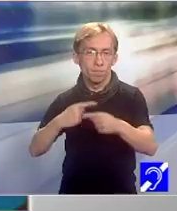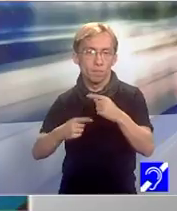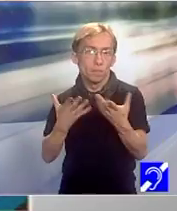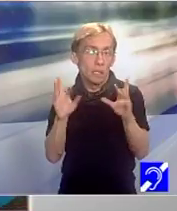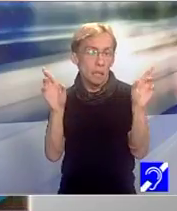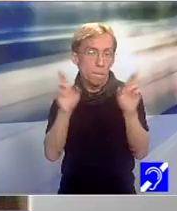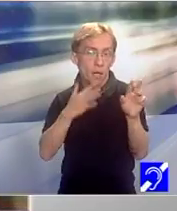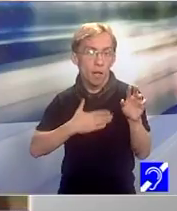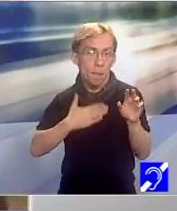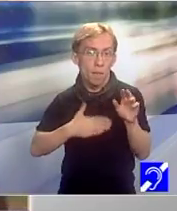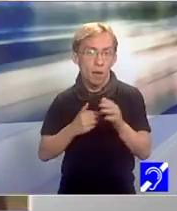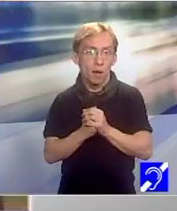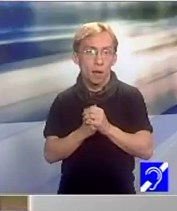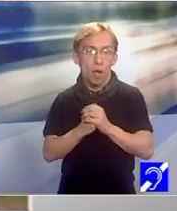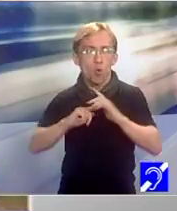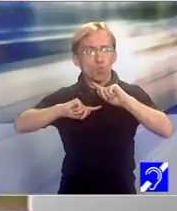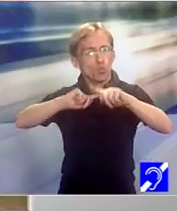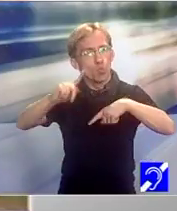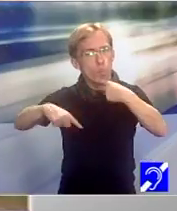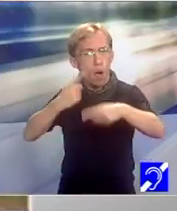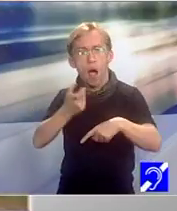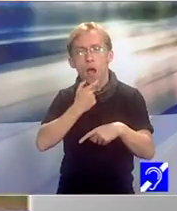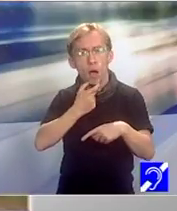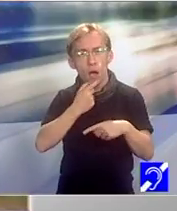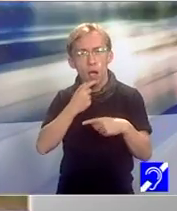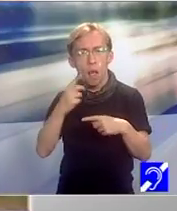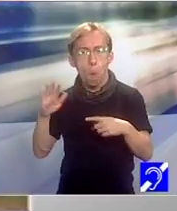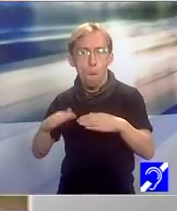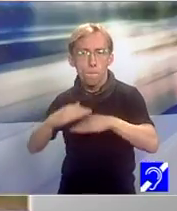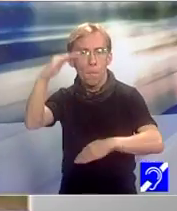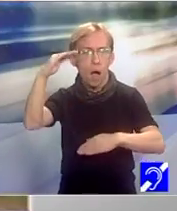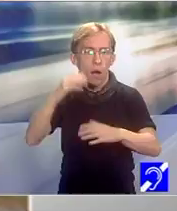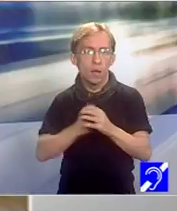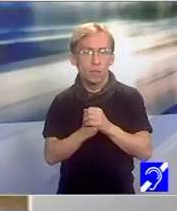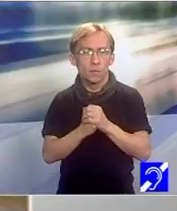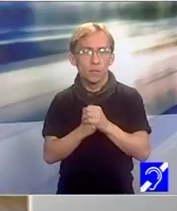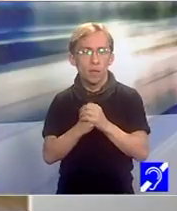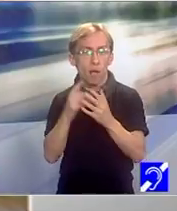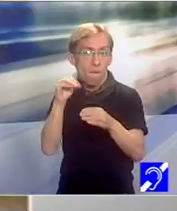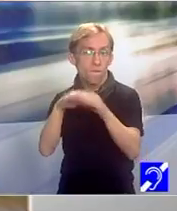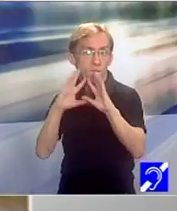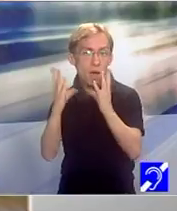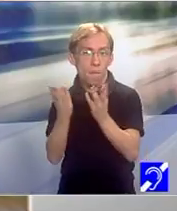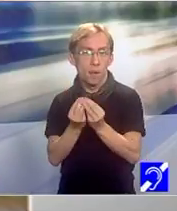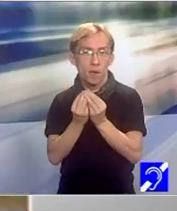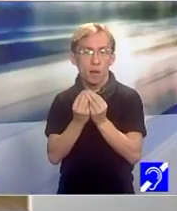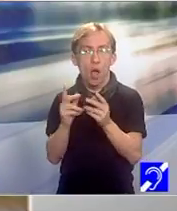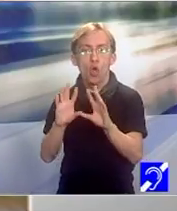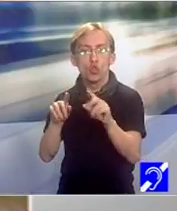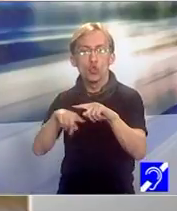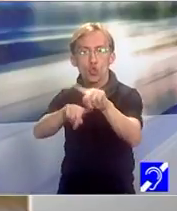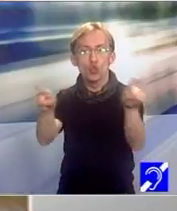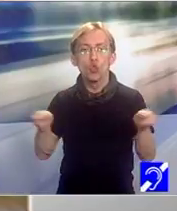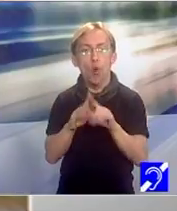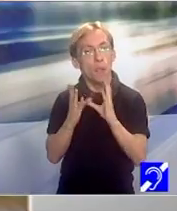placă și după atâția ani cu ei suntem ca o mare familie. Mare, mare familie. Toți împreună